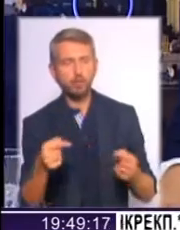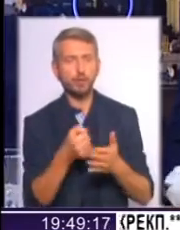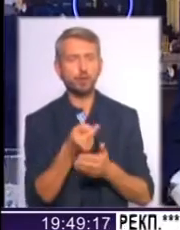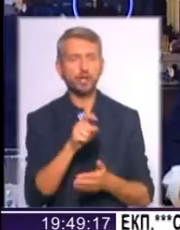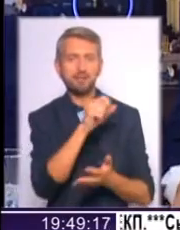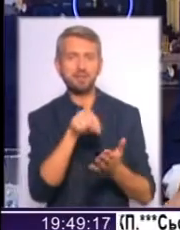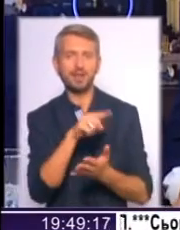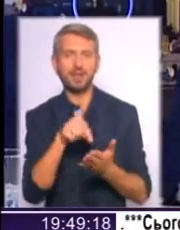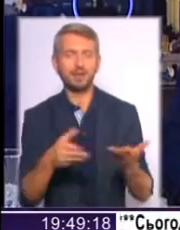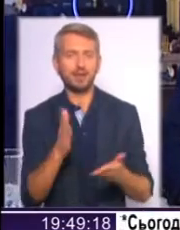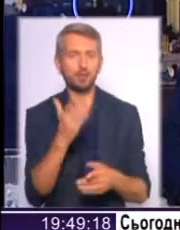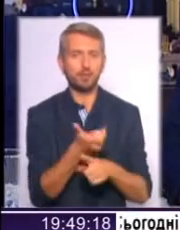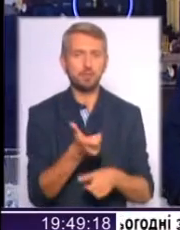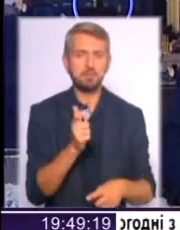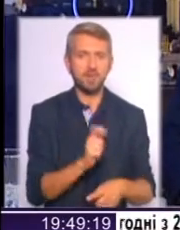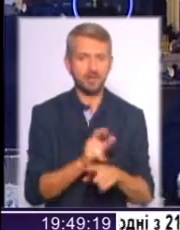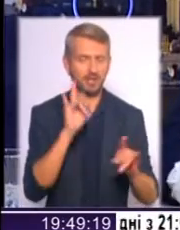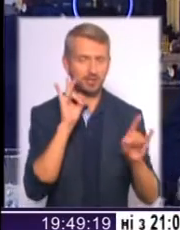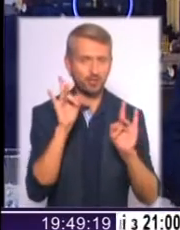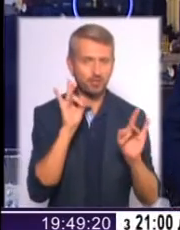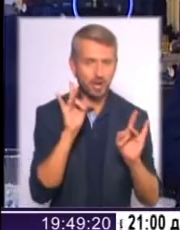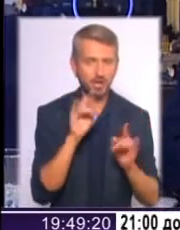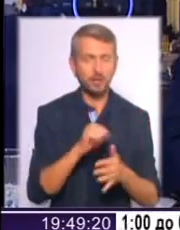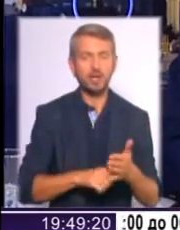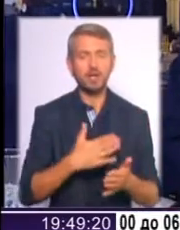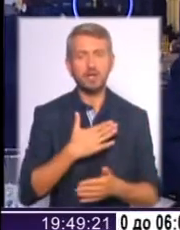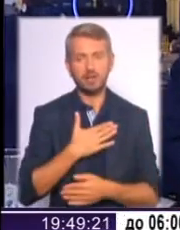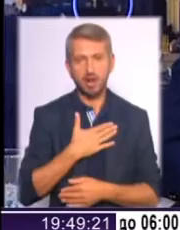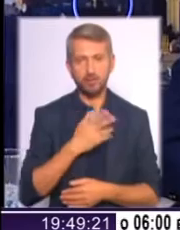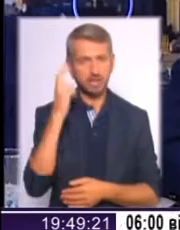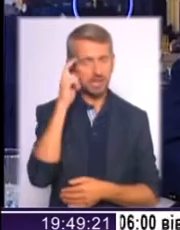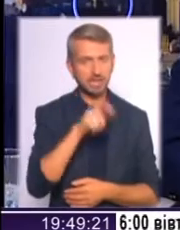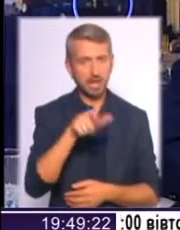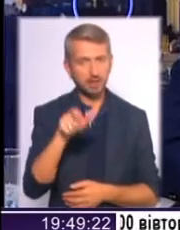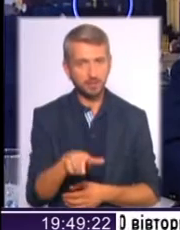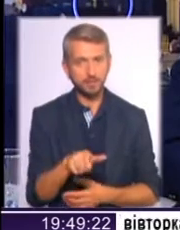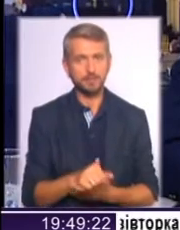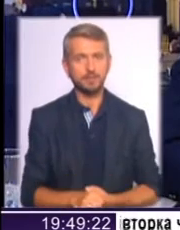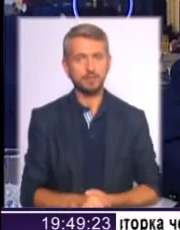будуть більше звучати від наших киян. І